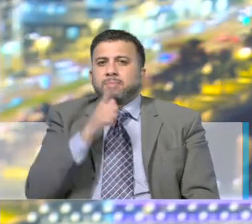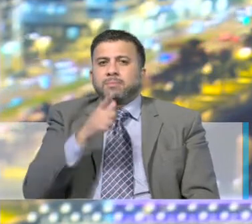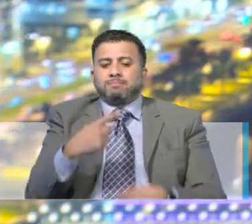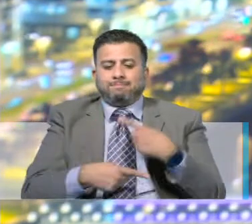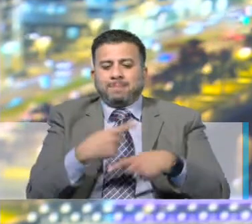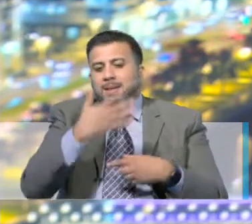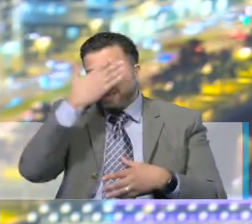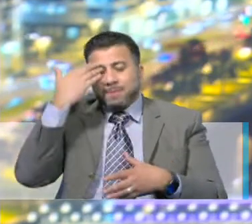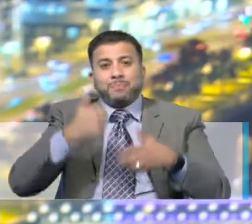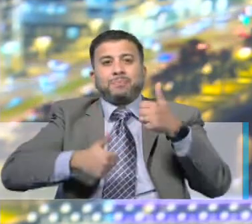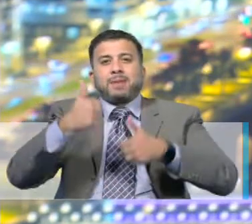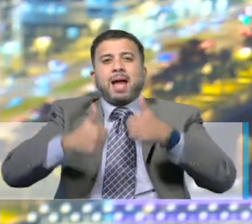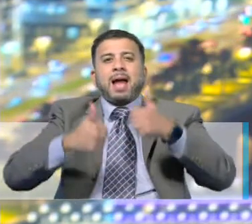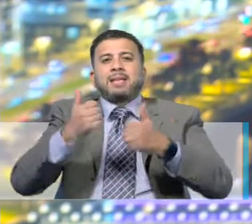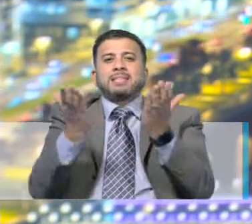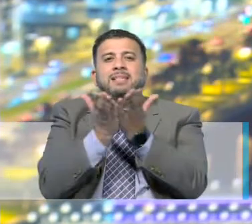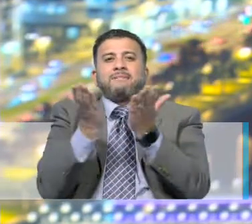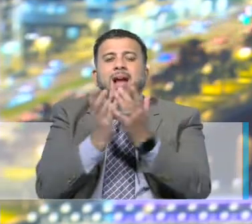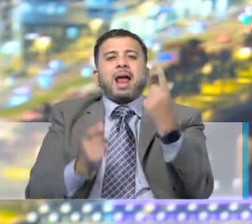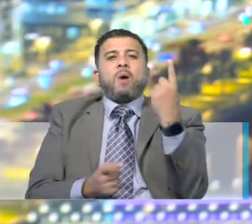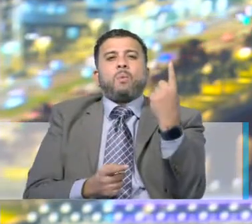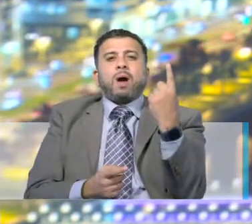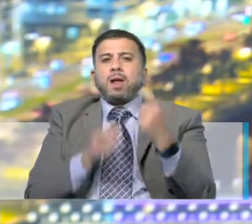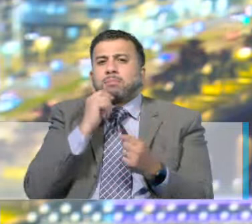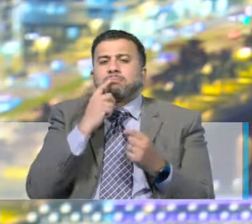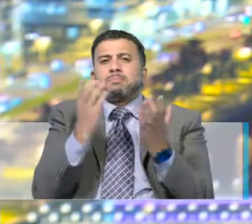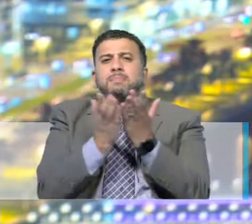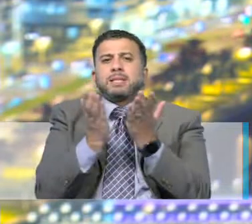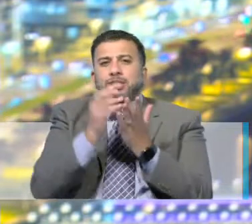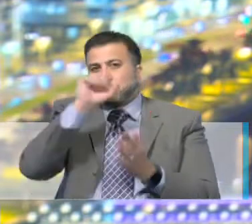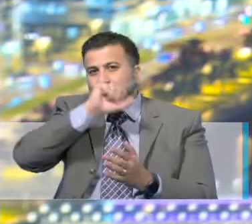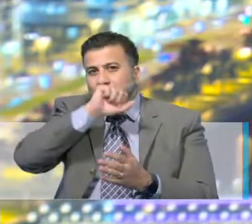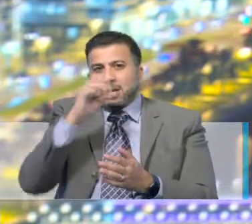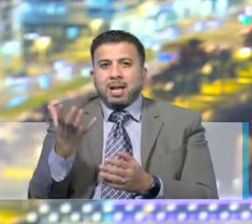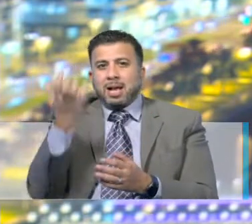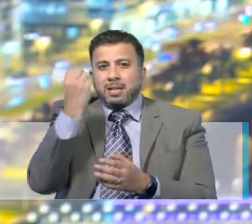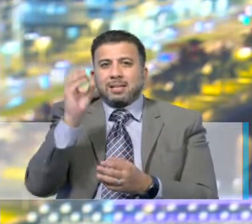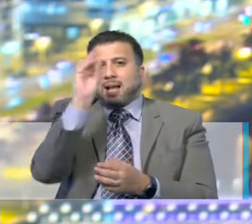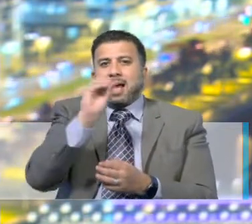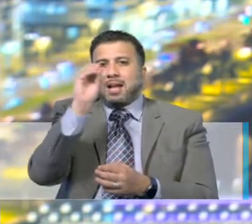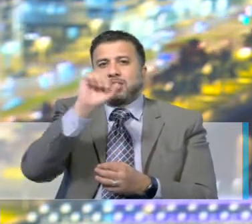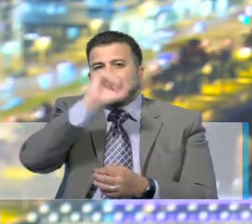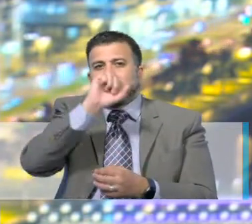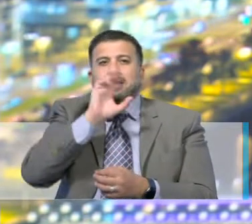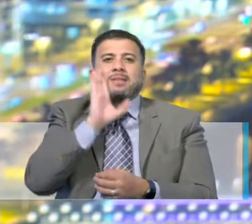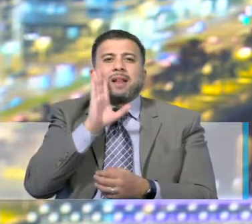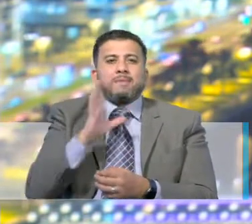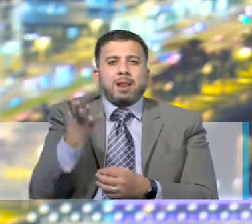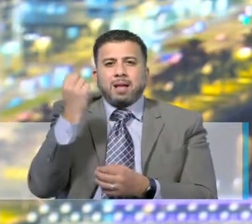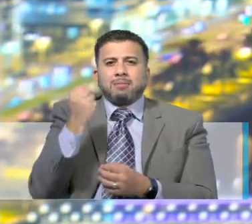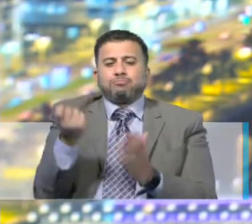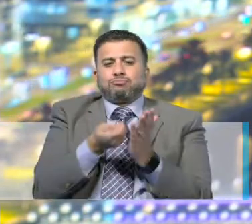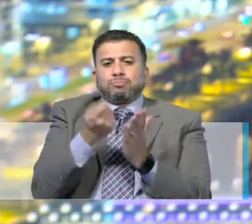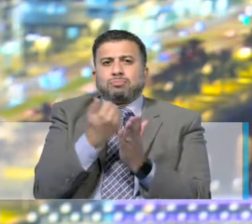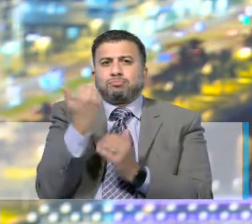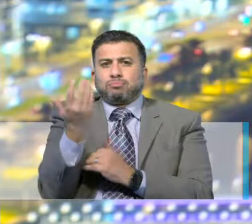مع تواصل امتحانات الفصل الدراسي الأول، استقبلت مدارس الشارقة الخاصة التابعة لهيئة الشارقة للتعليم